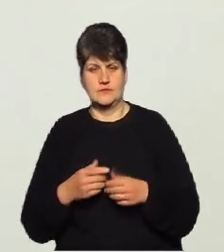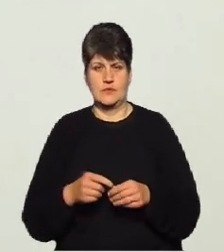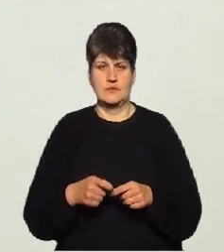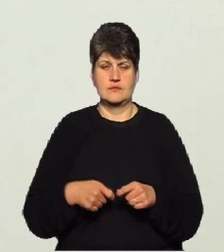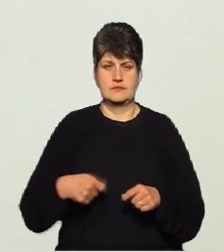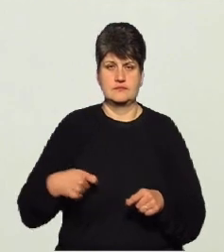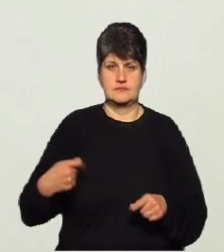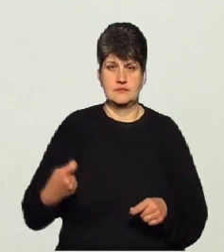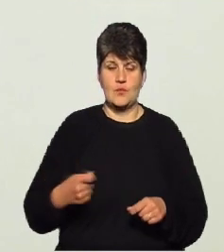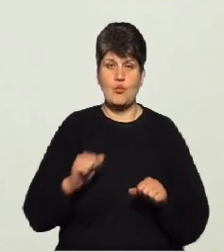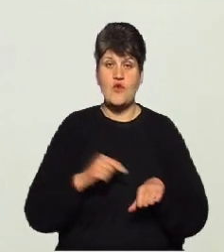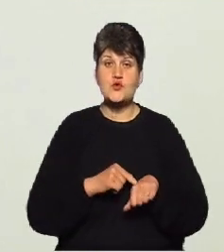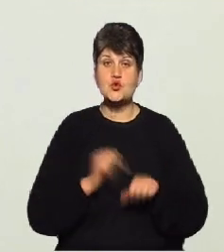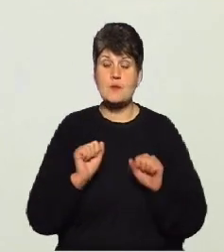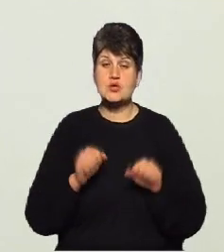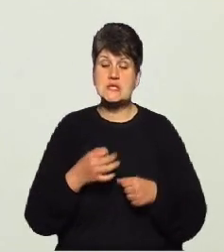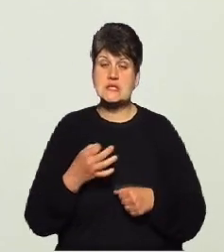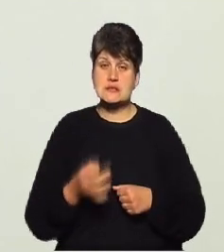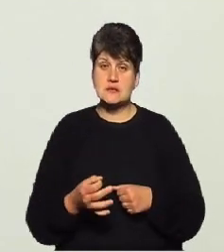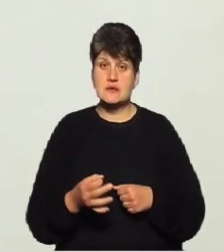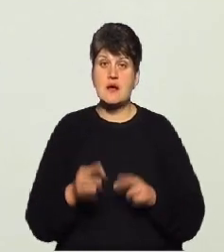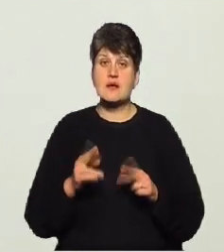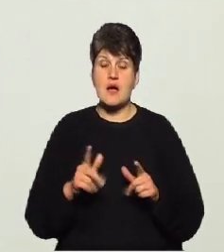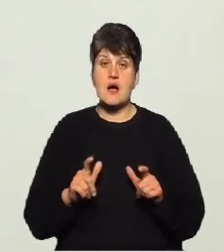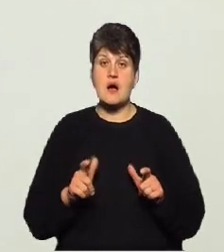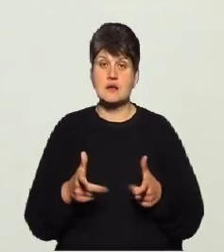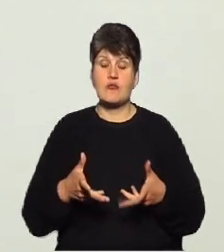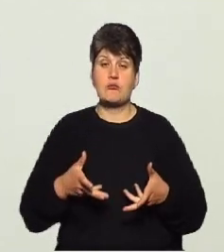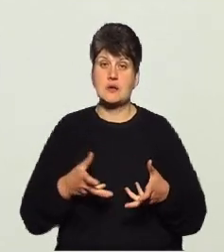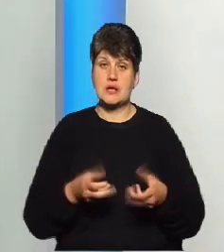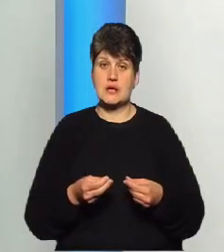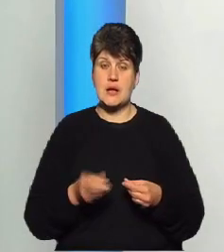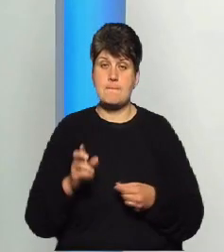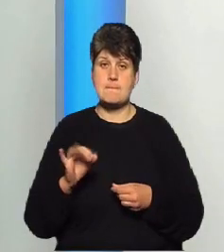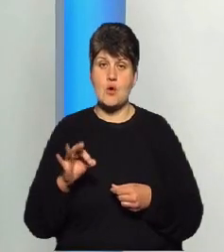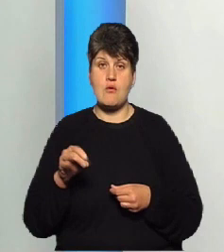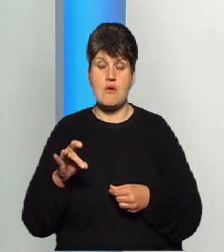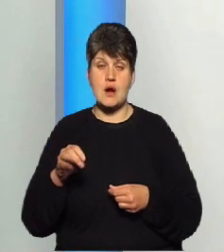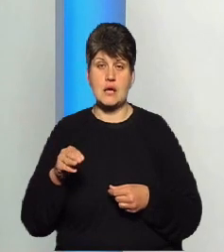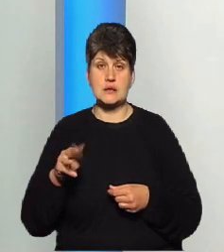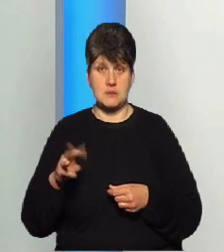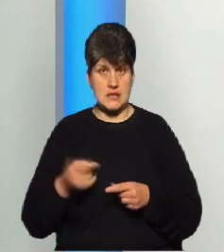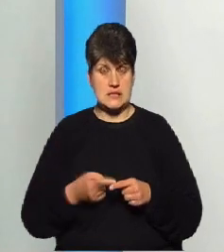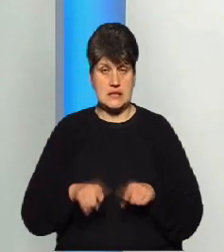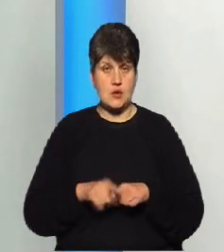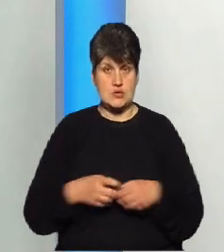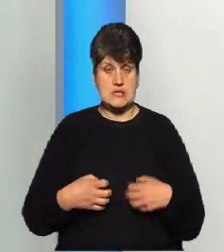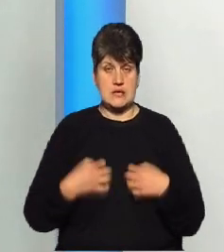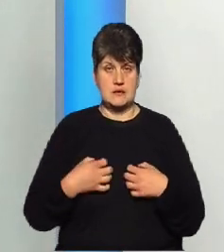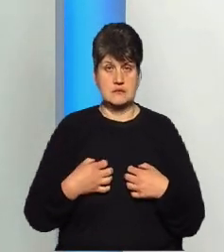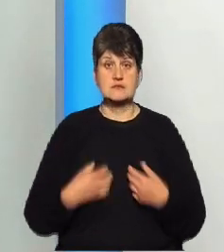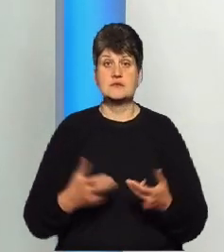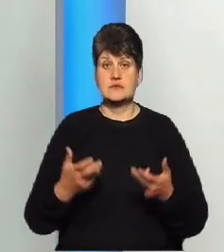сказати. Як карантин вплинув на біоритм? Адже це також стрес. Звичайно. І тут, мабуть, що не